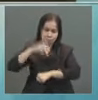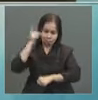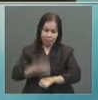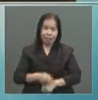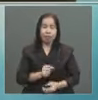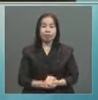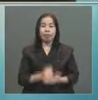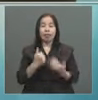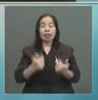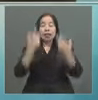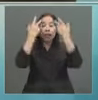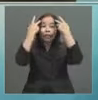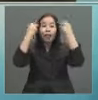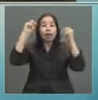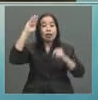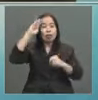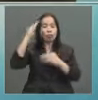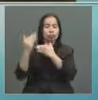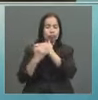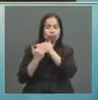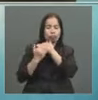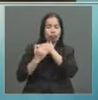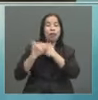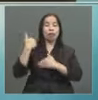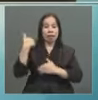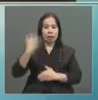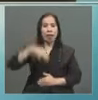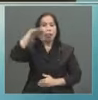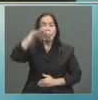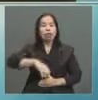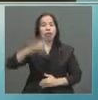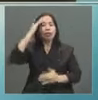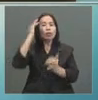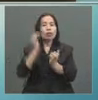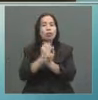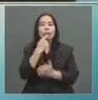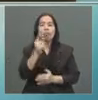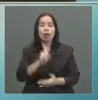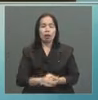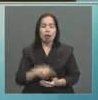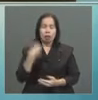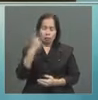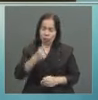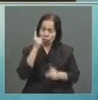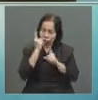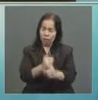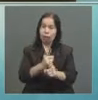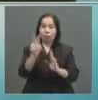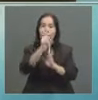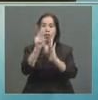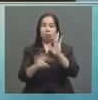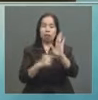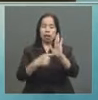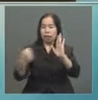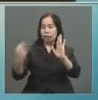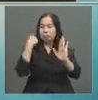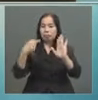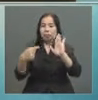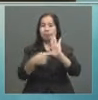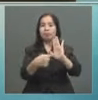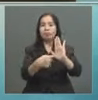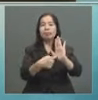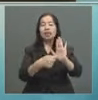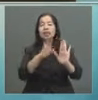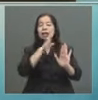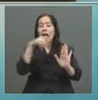ห่วงครับแล้วกำชับไปยังสำนักงานตำรวจแห่งชาติก็คือให้บังคับใช้กฎหมายอย่างเข้มงวดกับ